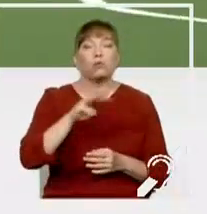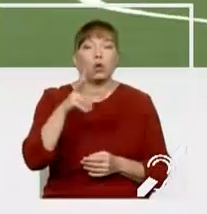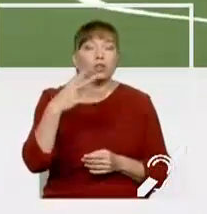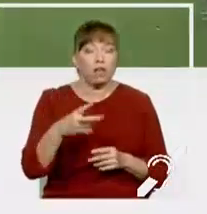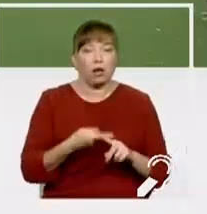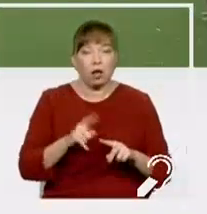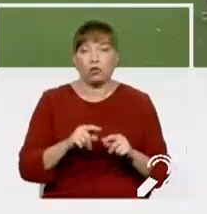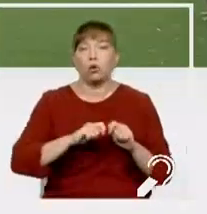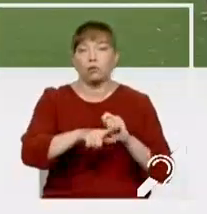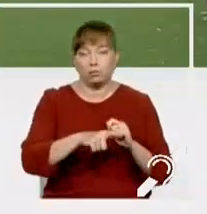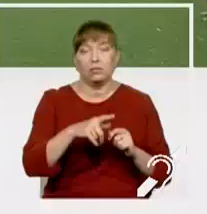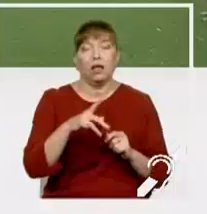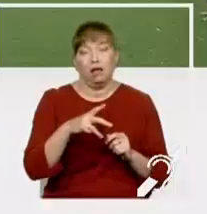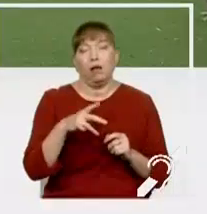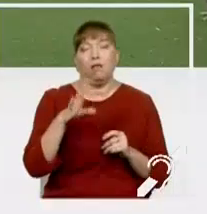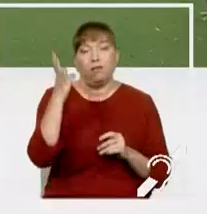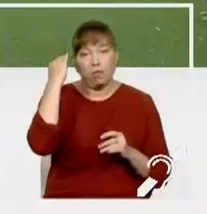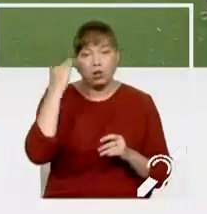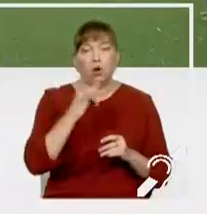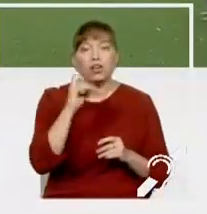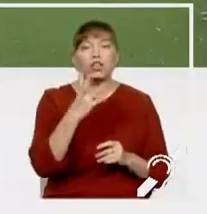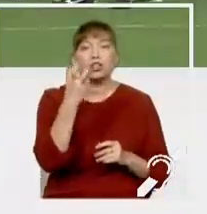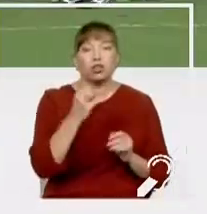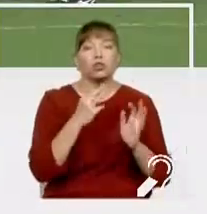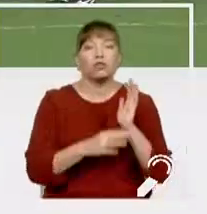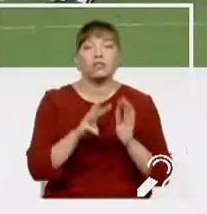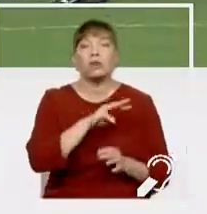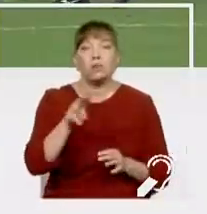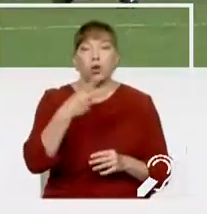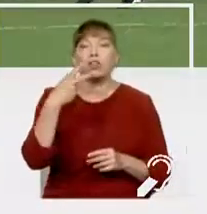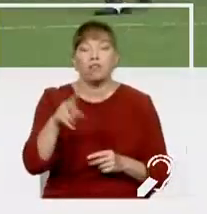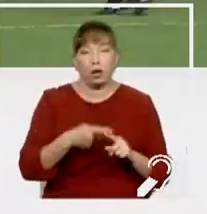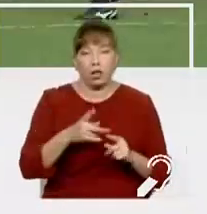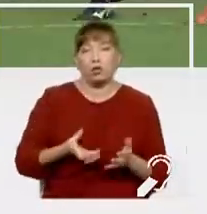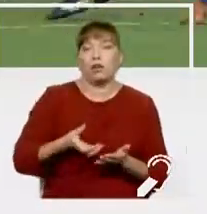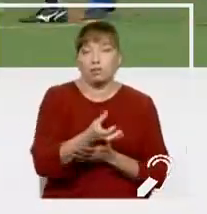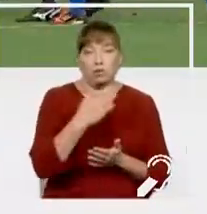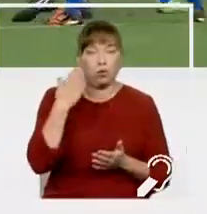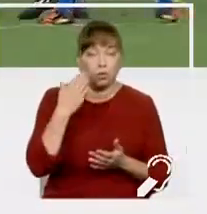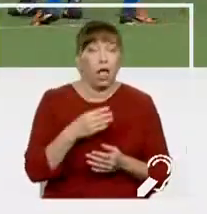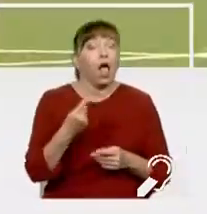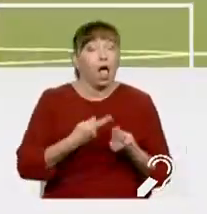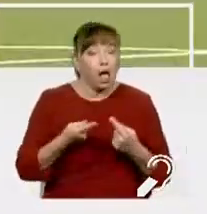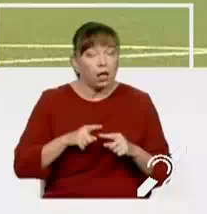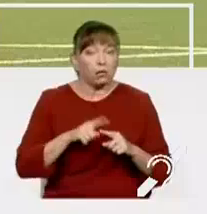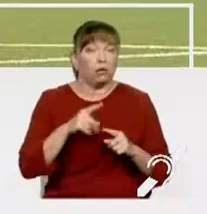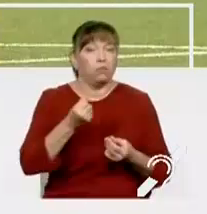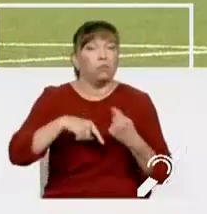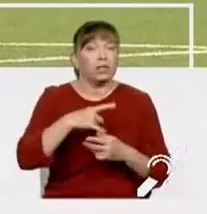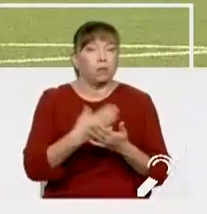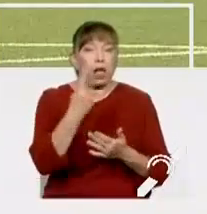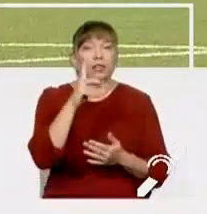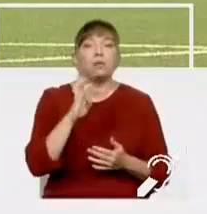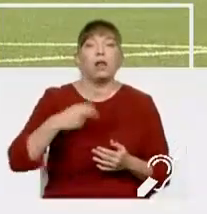euro investiții de asociație în Republica Moldova din 380 milioane de euro total investiții române. O cifră de afaceri de aproape 1